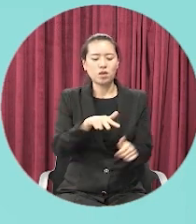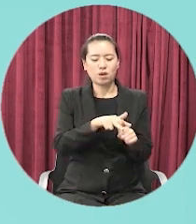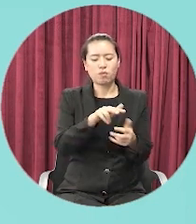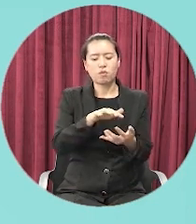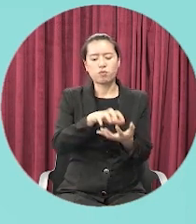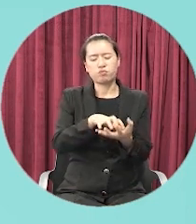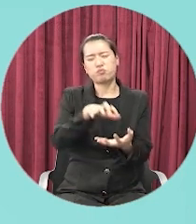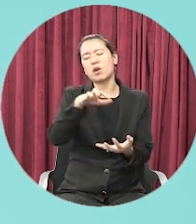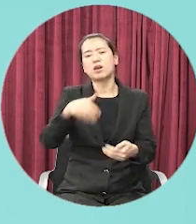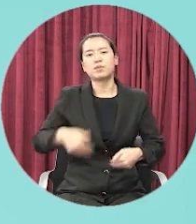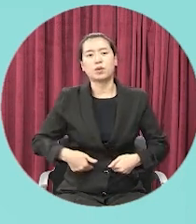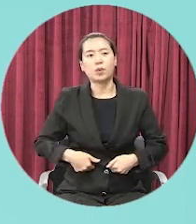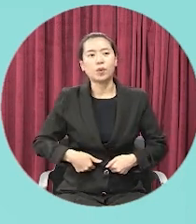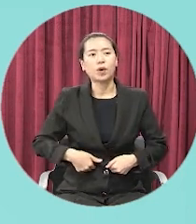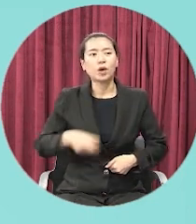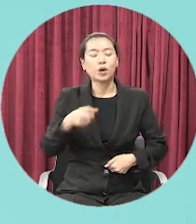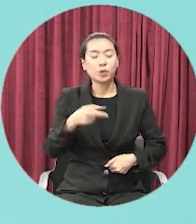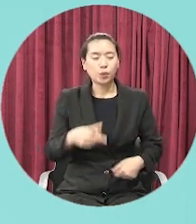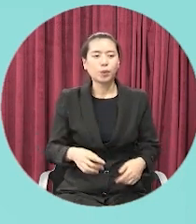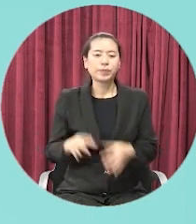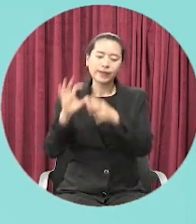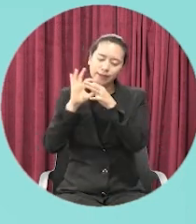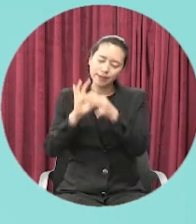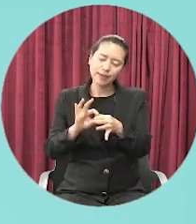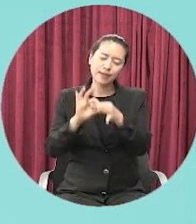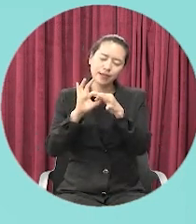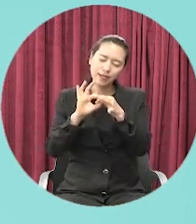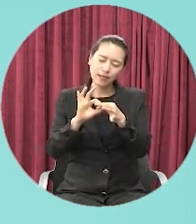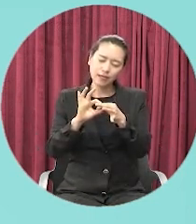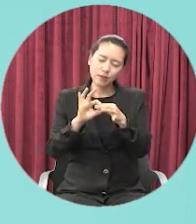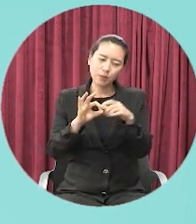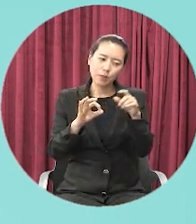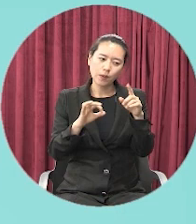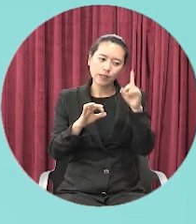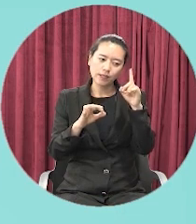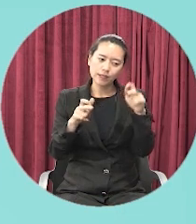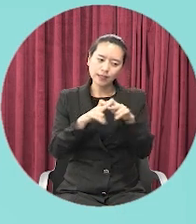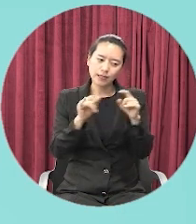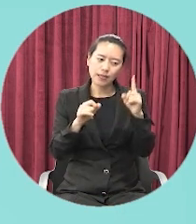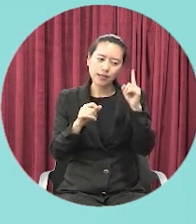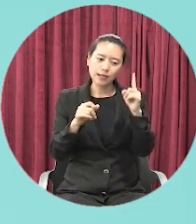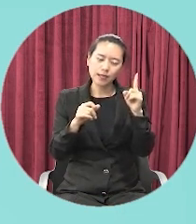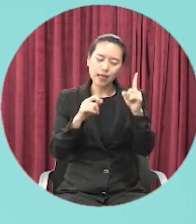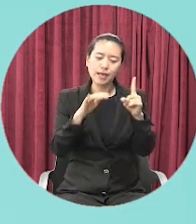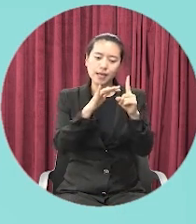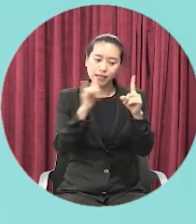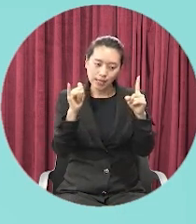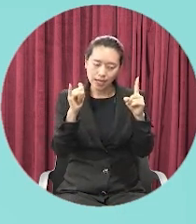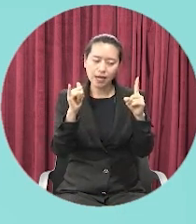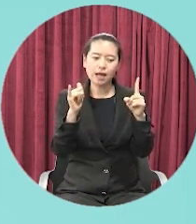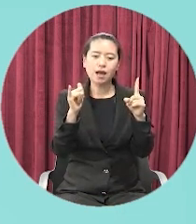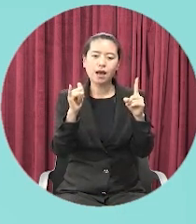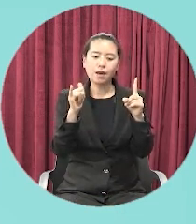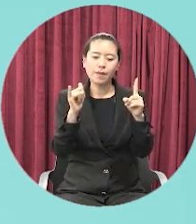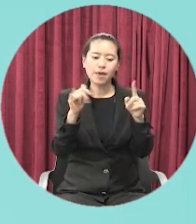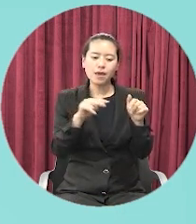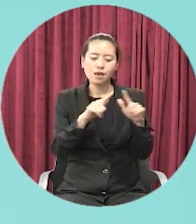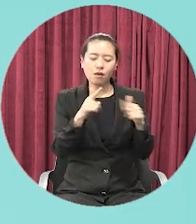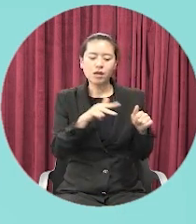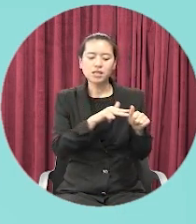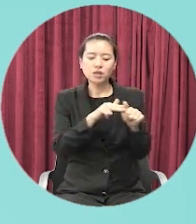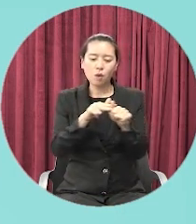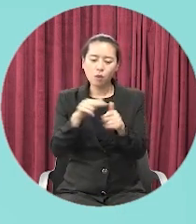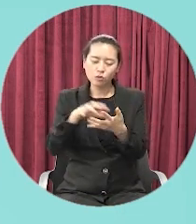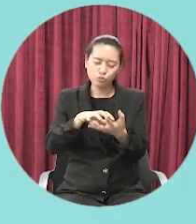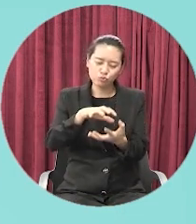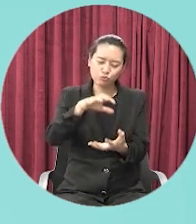개인에 대해서 주식 지속적으로 빨러 파기 위한 뒤인 차원의 데이터에 대한 준석 그 다음에 어떤 식단 단일 대한 대체 분석